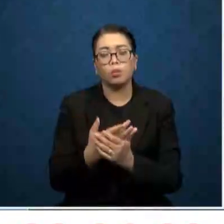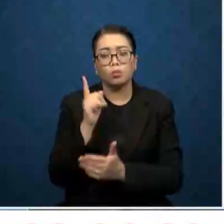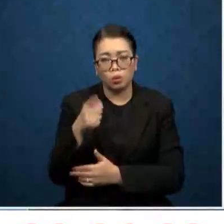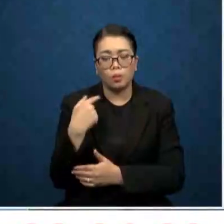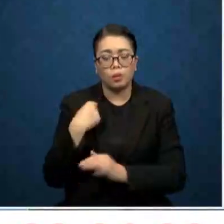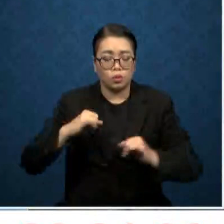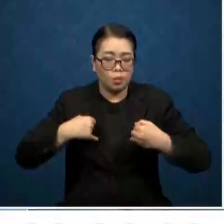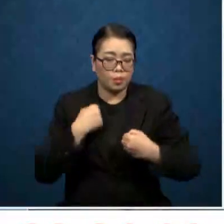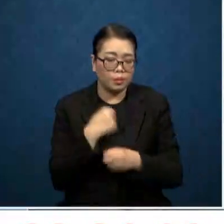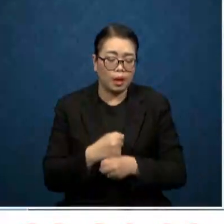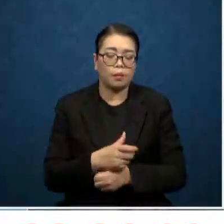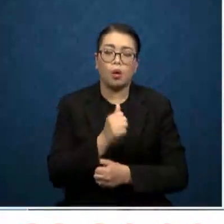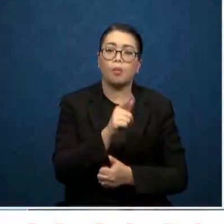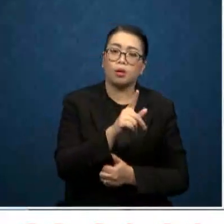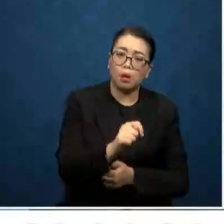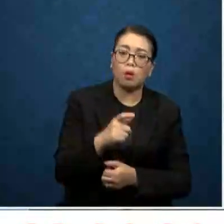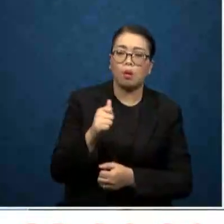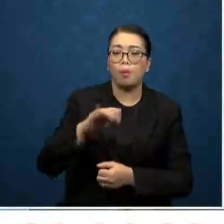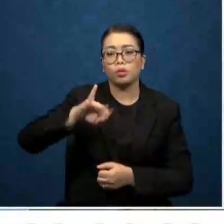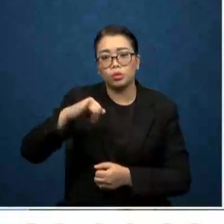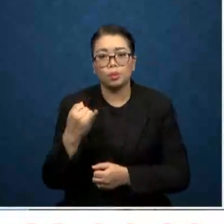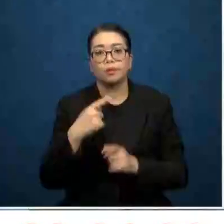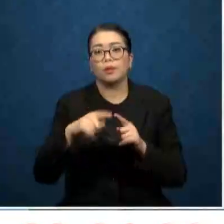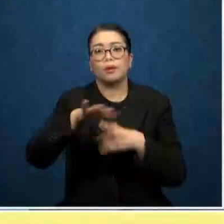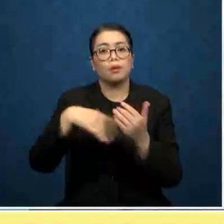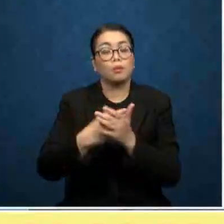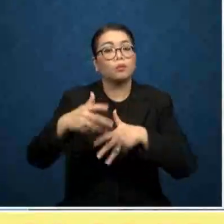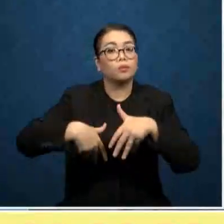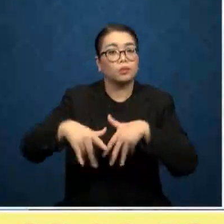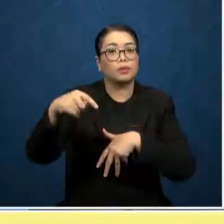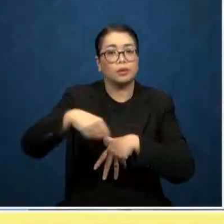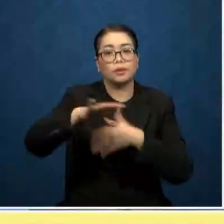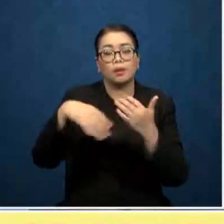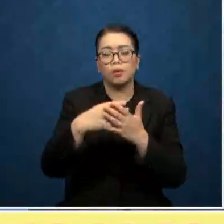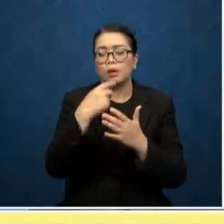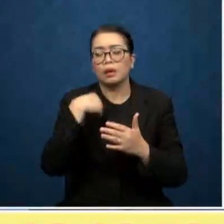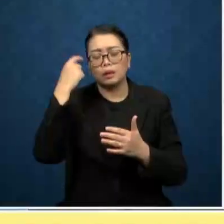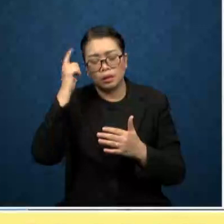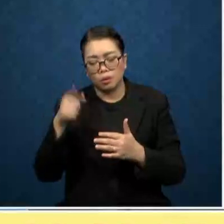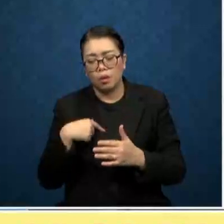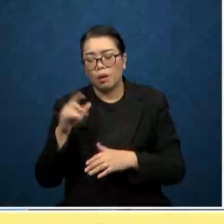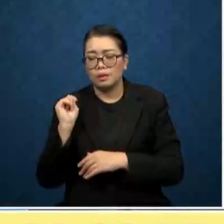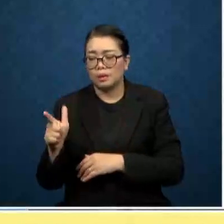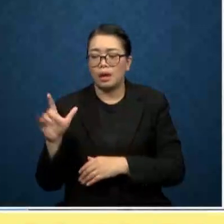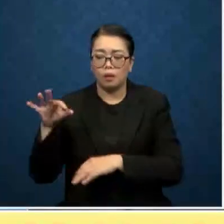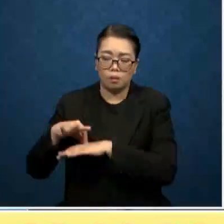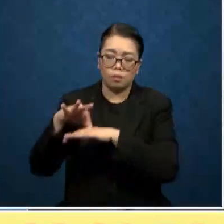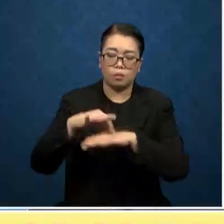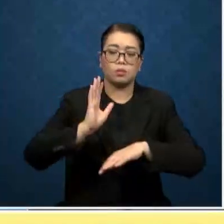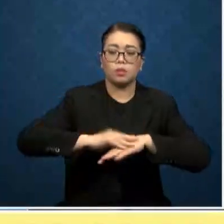จะเป็นเจ้าภาพดูแลเรื่องนี้ในชุมชนนะพูดถึงในชุมชนไม่ใช่ในภาพรวมทั้งหมดในชุมชน